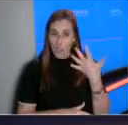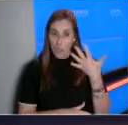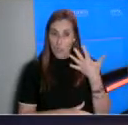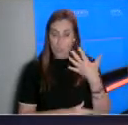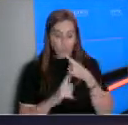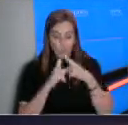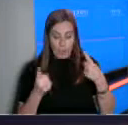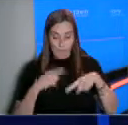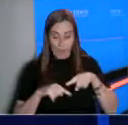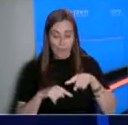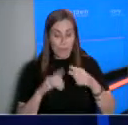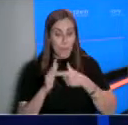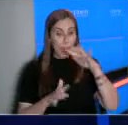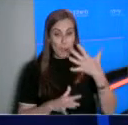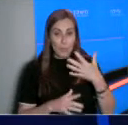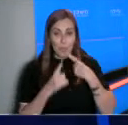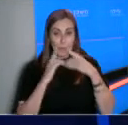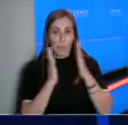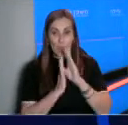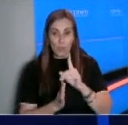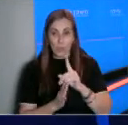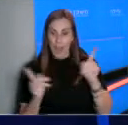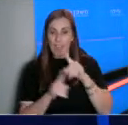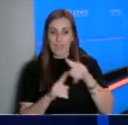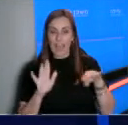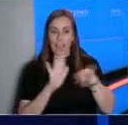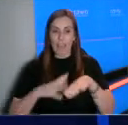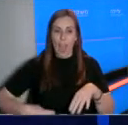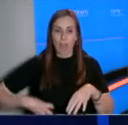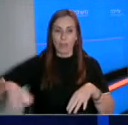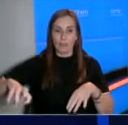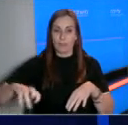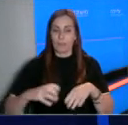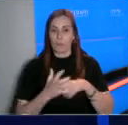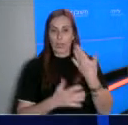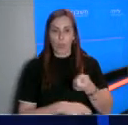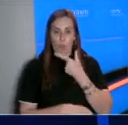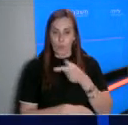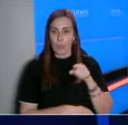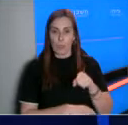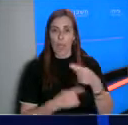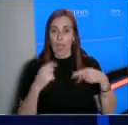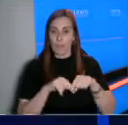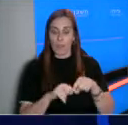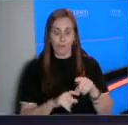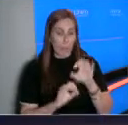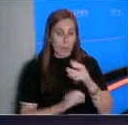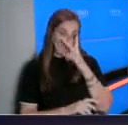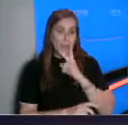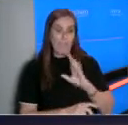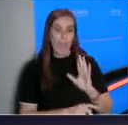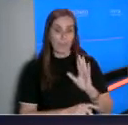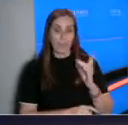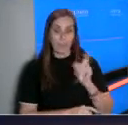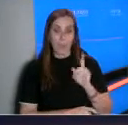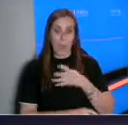השנה הוועדת הדון, בפעם החמישית בבקשה לבטל את התניית הניתוח במתן התרופה, הוועדה עיוורת לגמרי